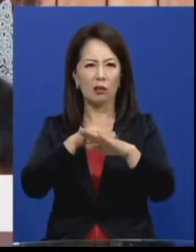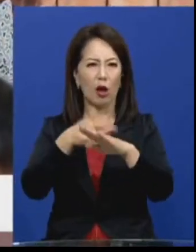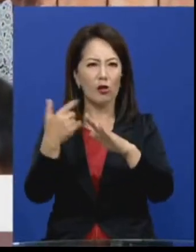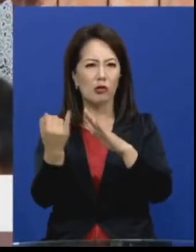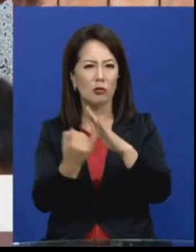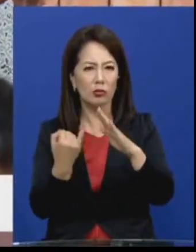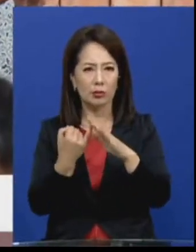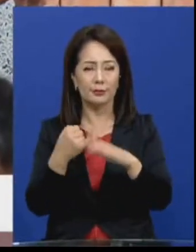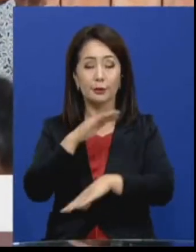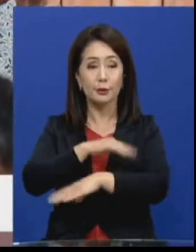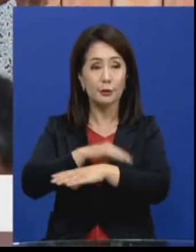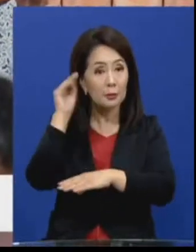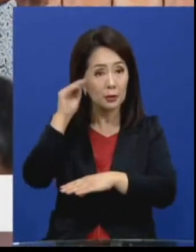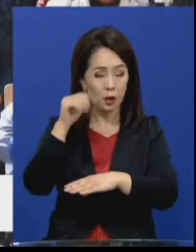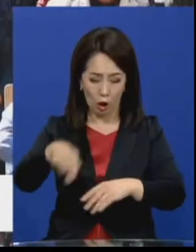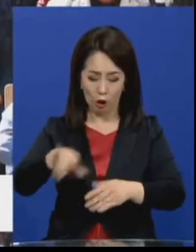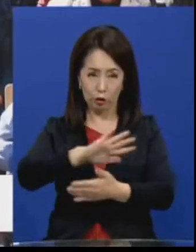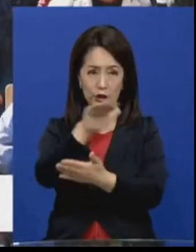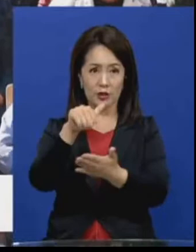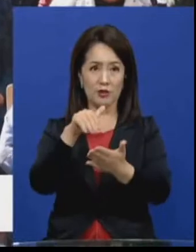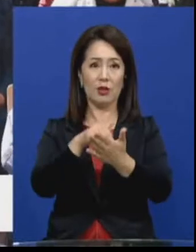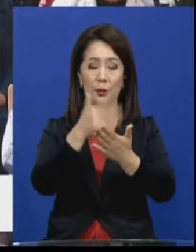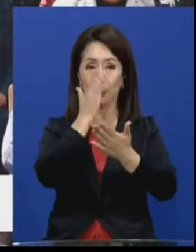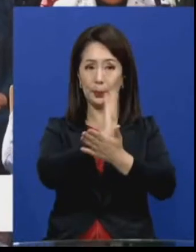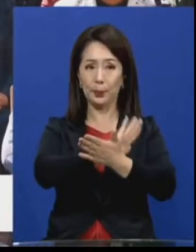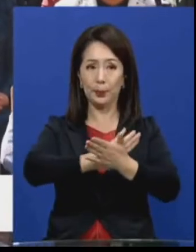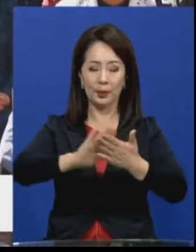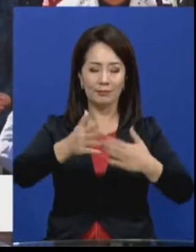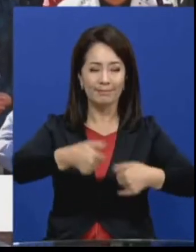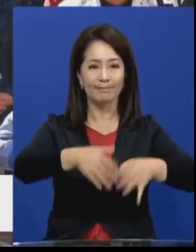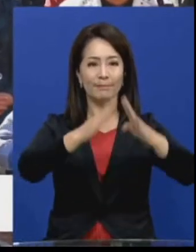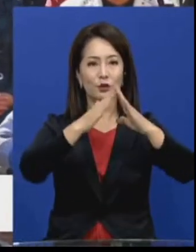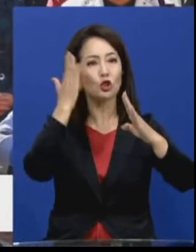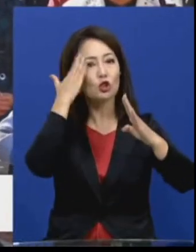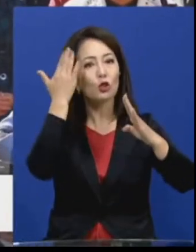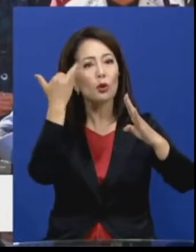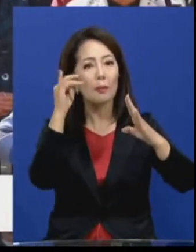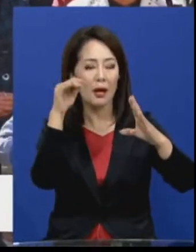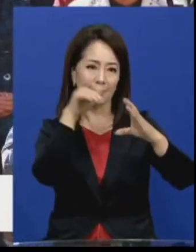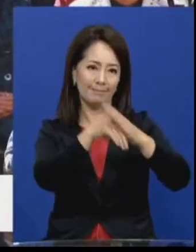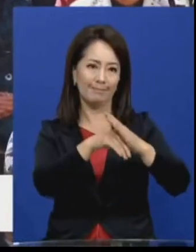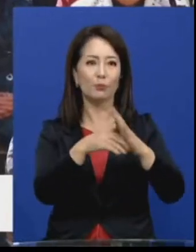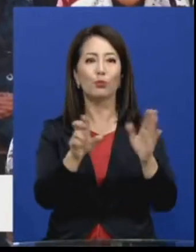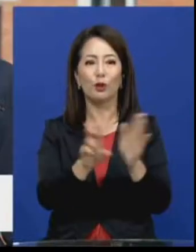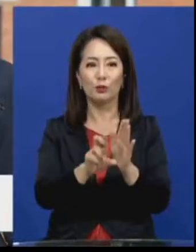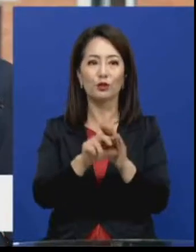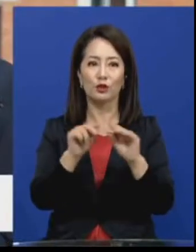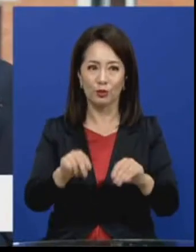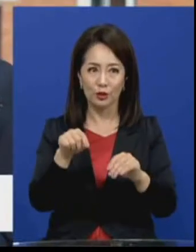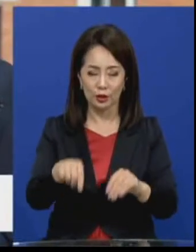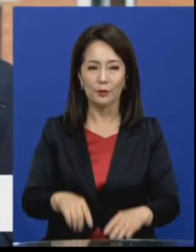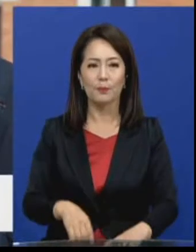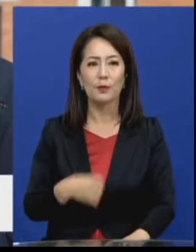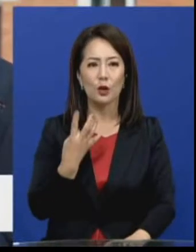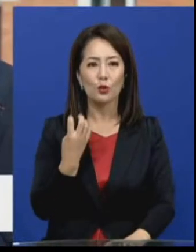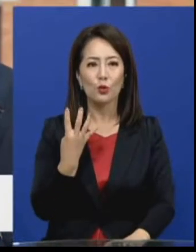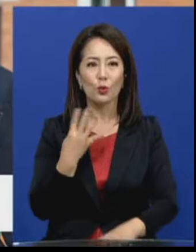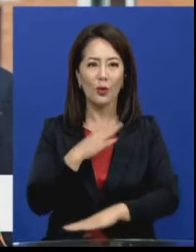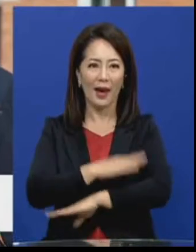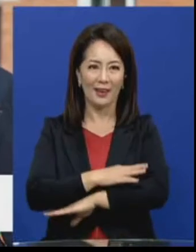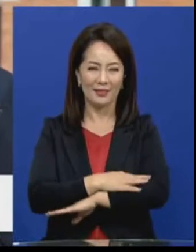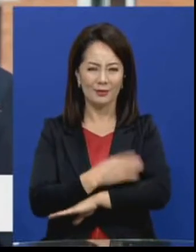байжээ. Харин өнөөдрөөс эхлэн стандартын дагуу баригдсан шин дотор байранд байрлах боломжтой боллоо. Дөрөвдүгээр яг